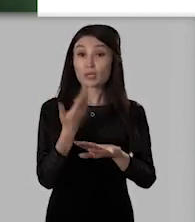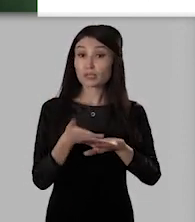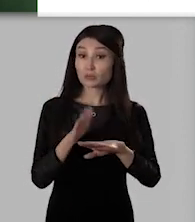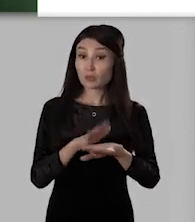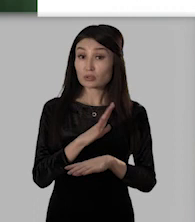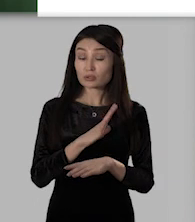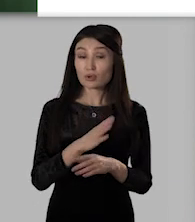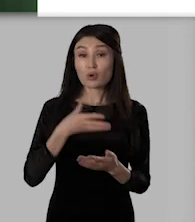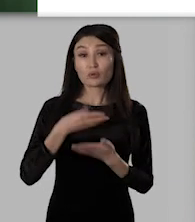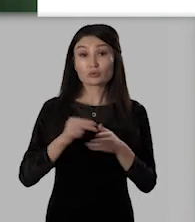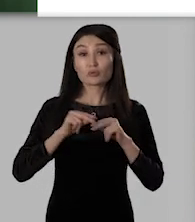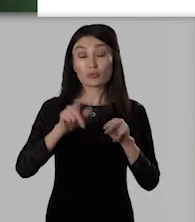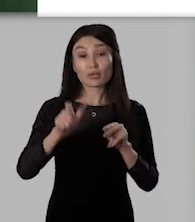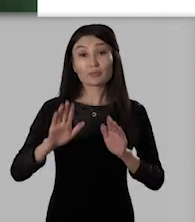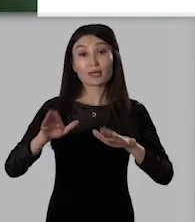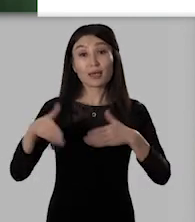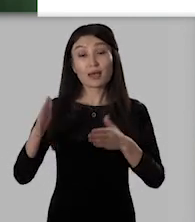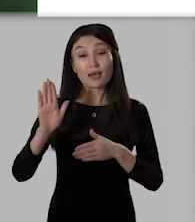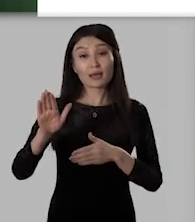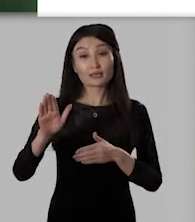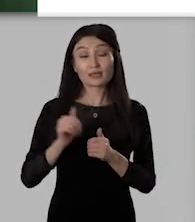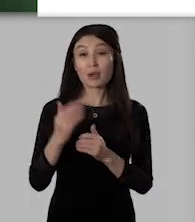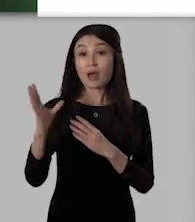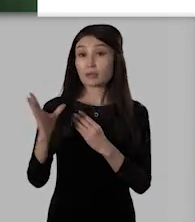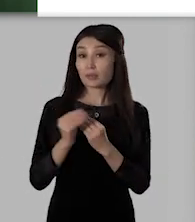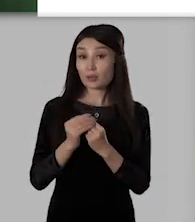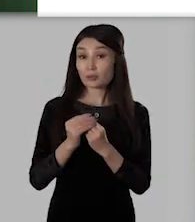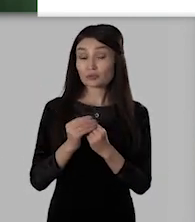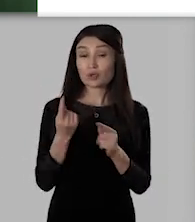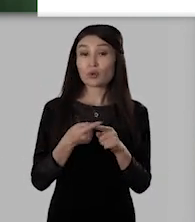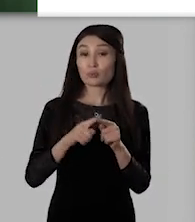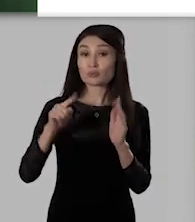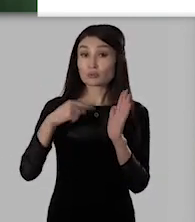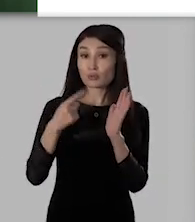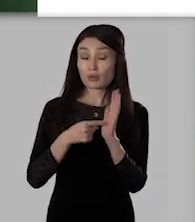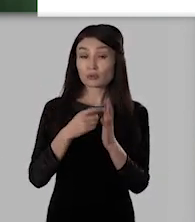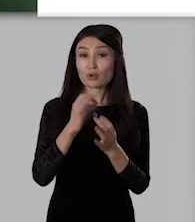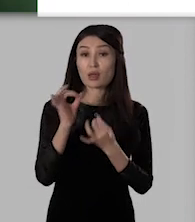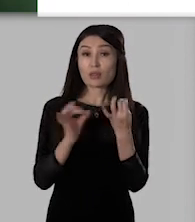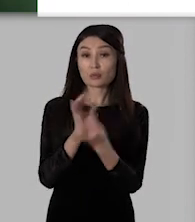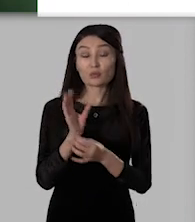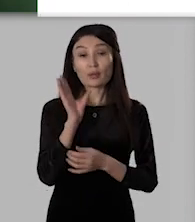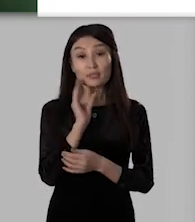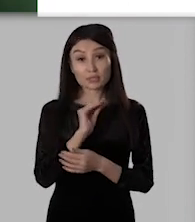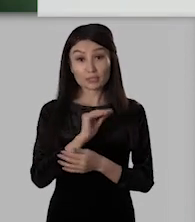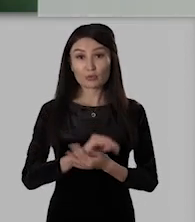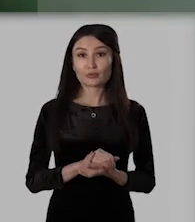болсо, өз мугалимдериңерге кайрылып, ал менен кошо бул суроолорду талкуулап алсаңар